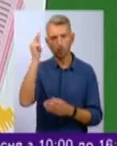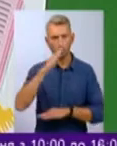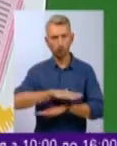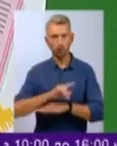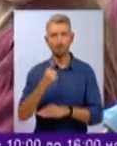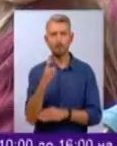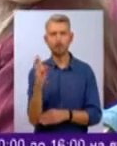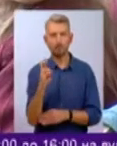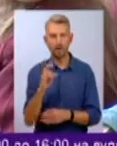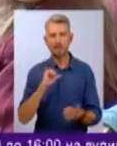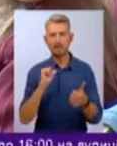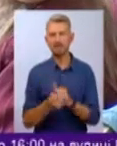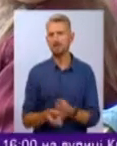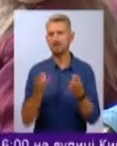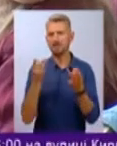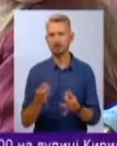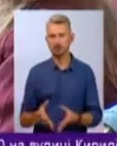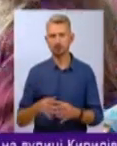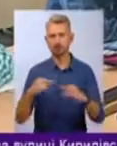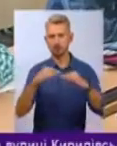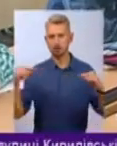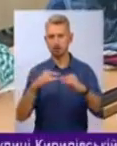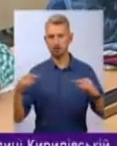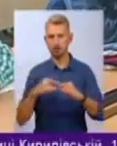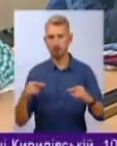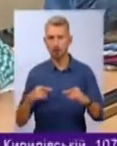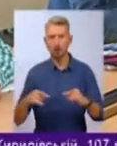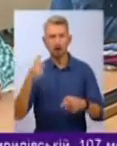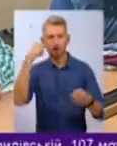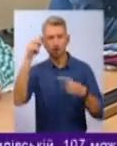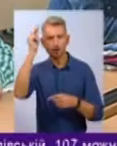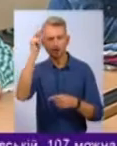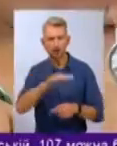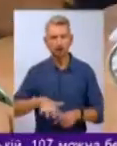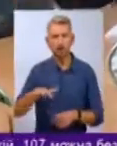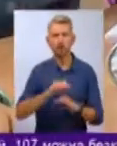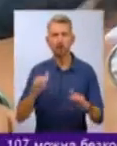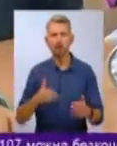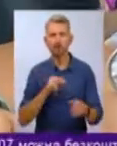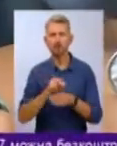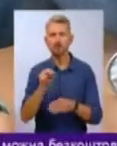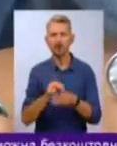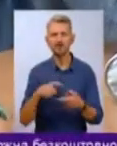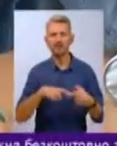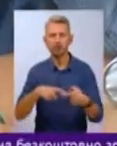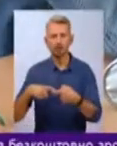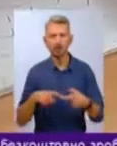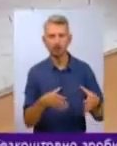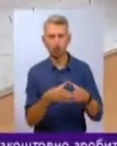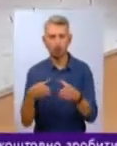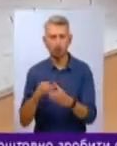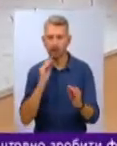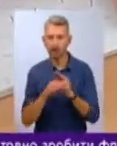«Б». Замість звичних рядів пар – творчий навчальний простір, а дітей вчать взаємодіяти в командах та не приховувати